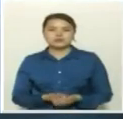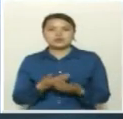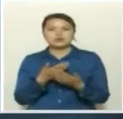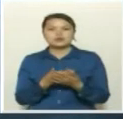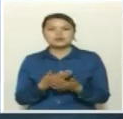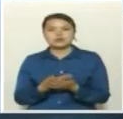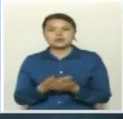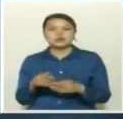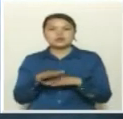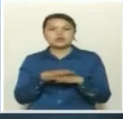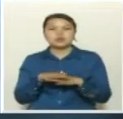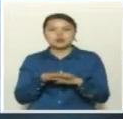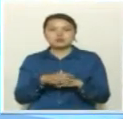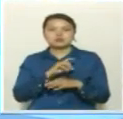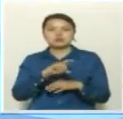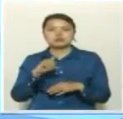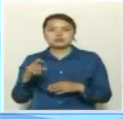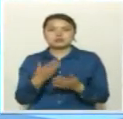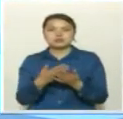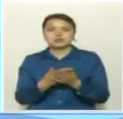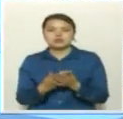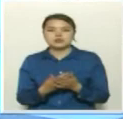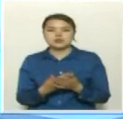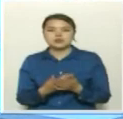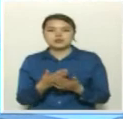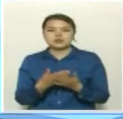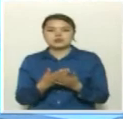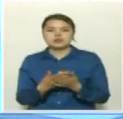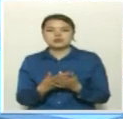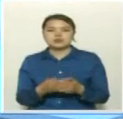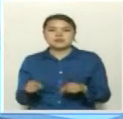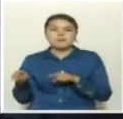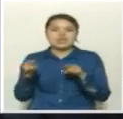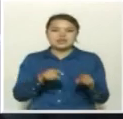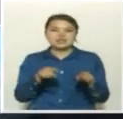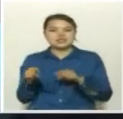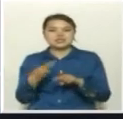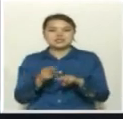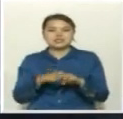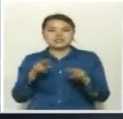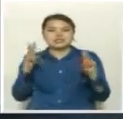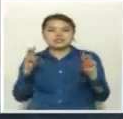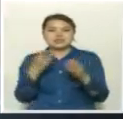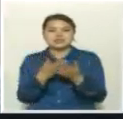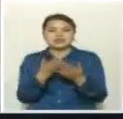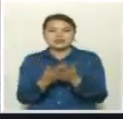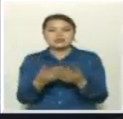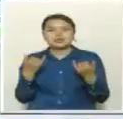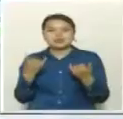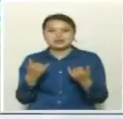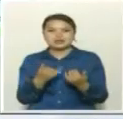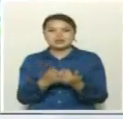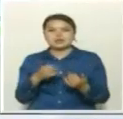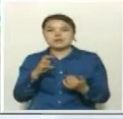Азаматтарға арналған үкімет корпорациясының Ақтаудағы көші-қон бөлімі жұмысын қайта бастады. Еске салайық, аталған бөлімнің жұмысы былтыр наурыз айында